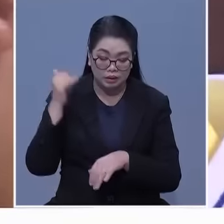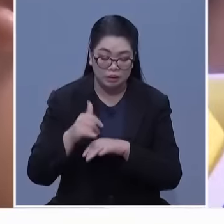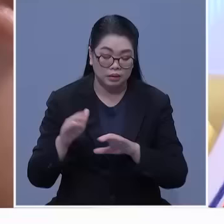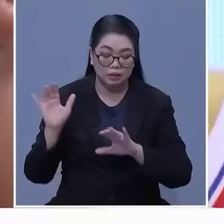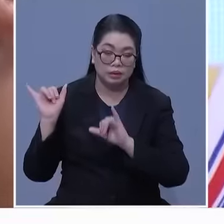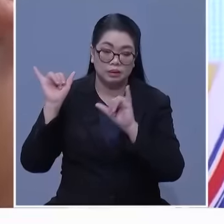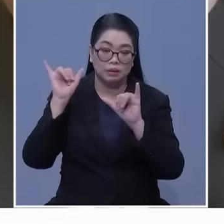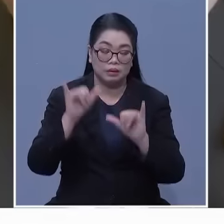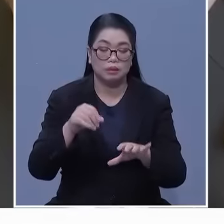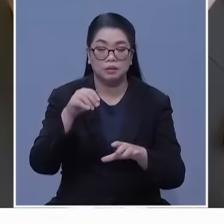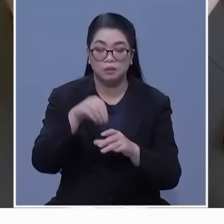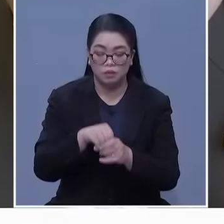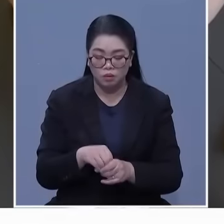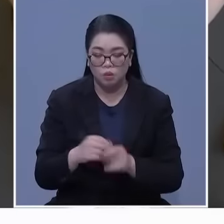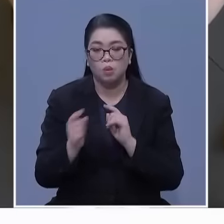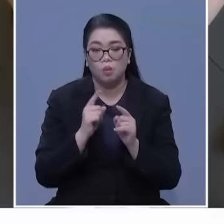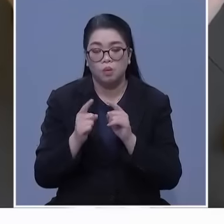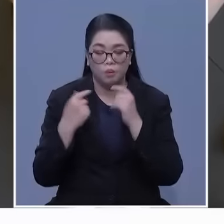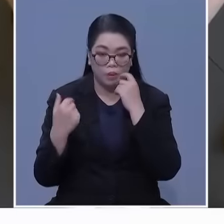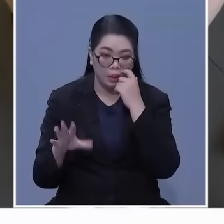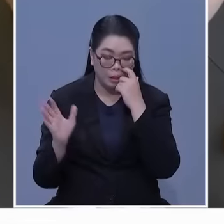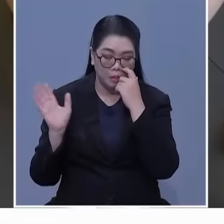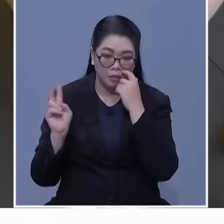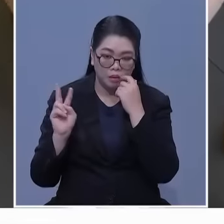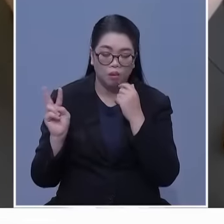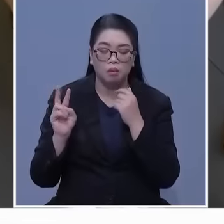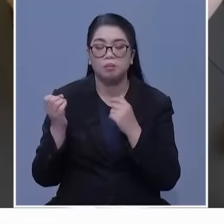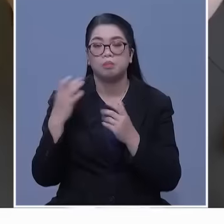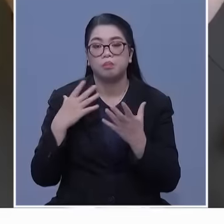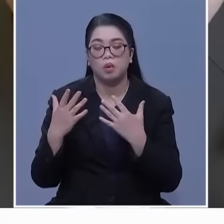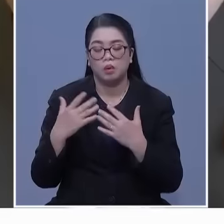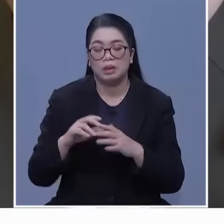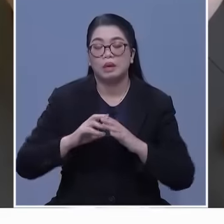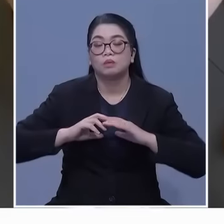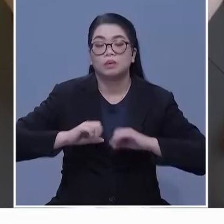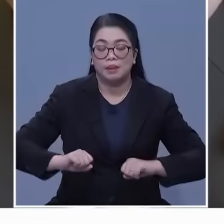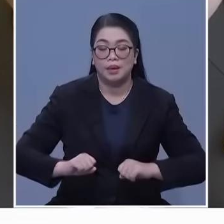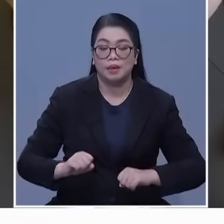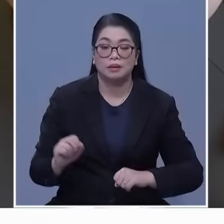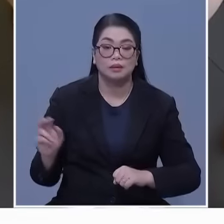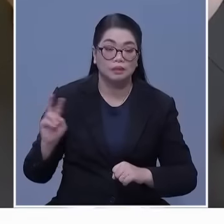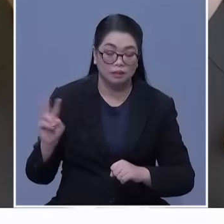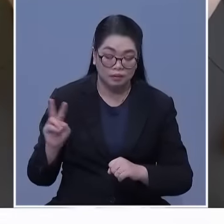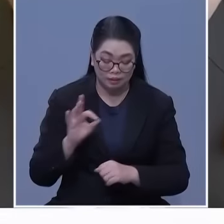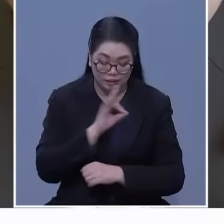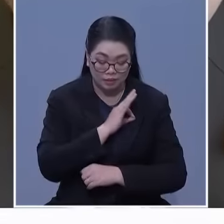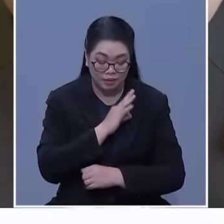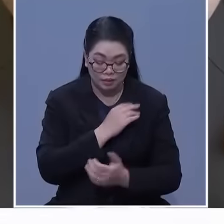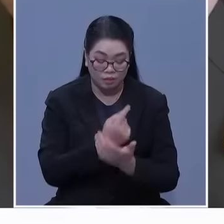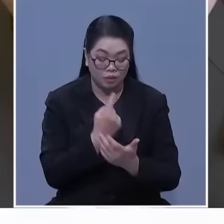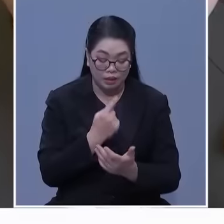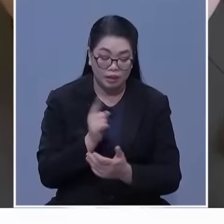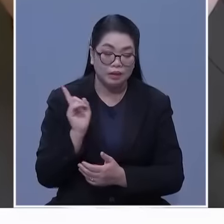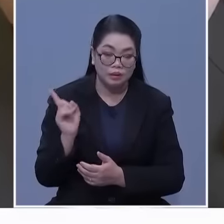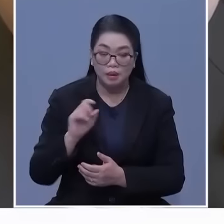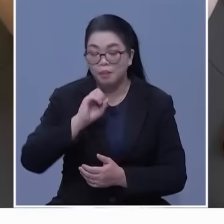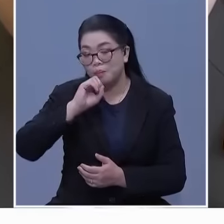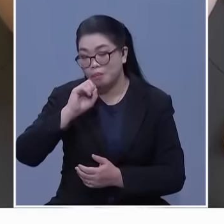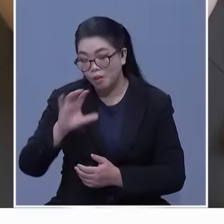บำรุงบอกว่าได้คุยกับพี่วันแล้วพี่วันเนี่ยบอกว่าเหตุเกิดจากที่คุณสามารถเจนชัยจิตวณิชสมาชิกพรรคพลังประชารัฐไปบอ